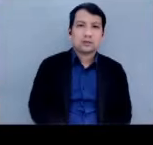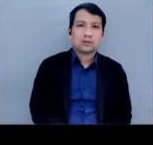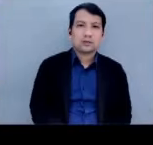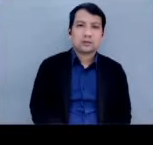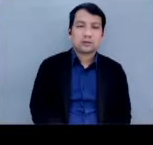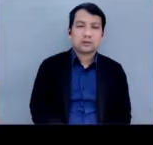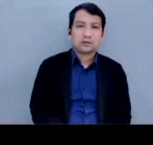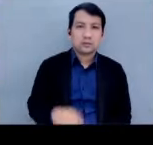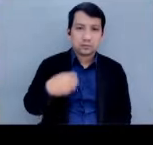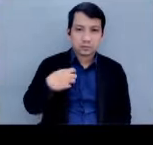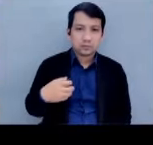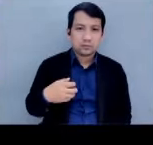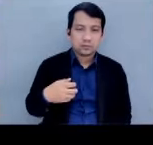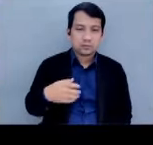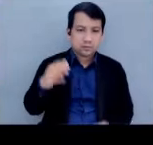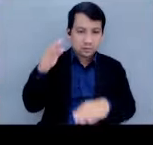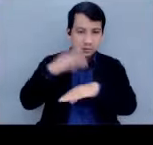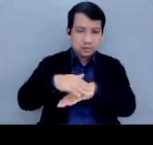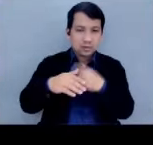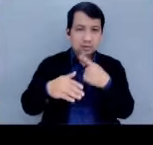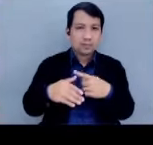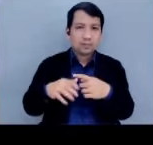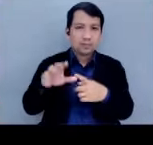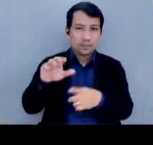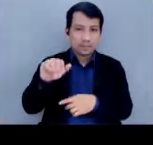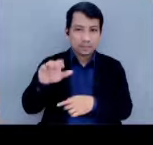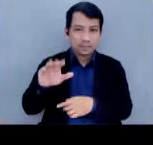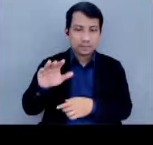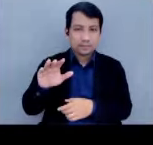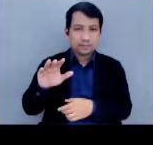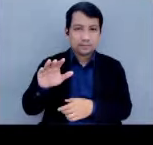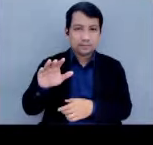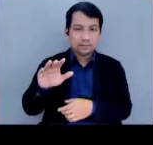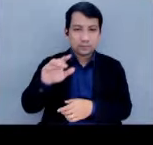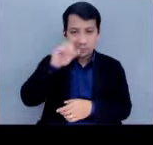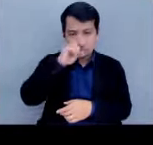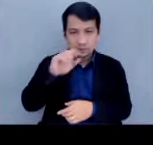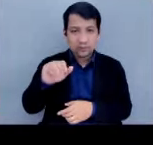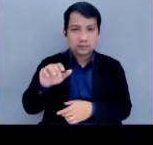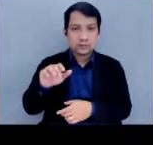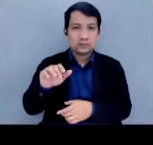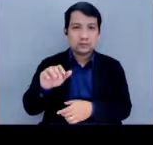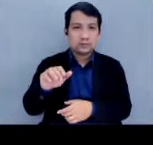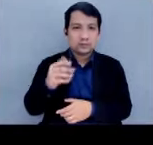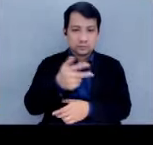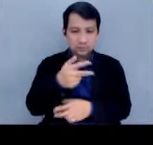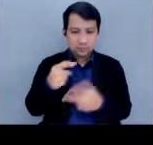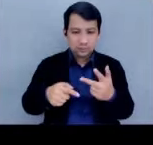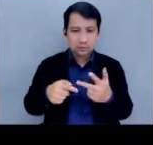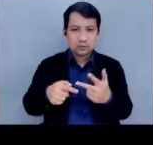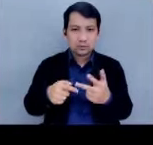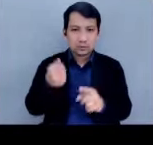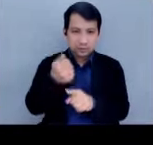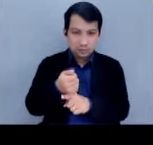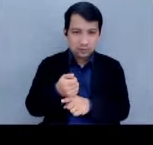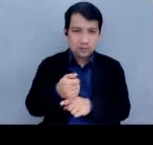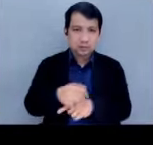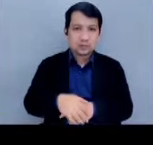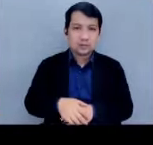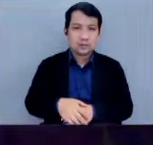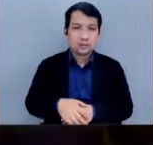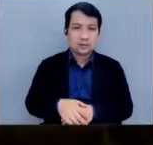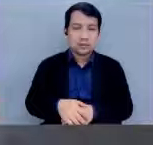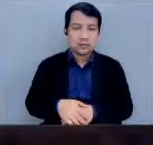at pinadapa ang sospek na 15 taong gulang. Bukod sa obispo, may 3 pang sugatan sa pag-atake. Stable na ang kanilang